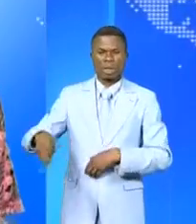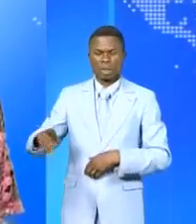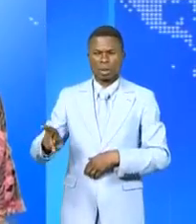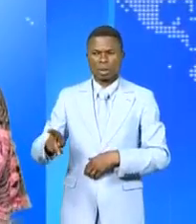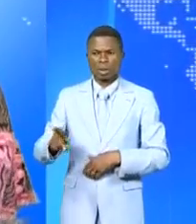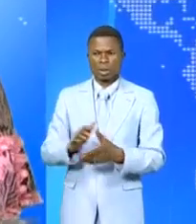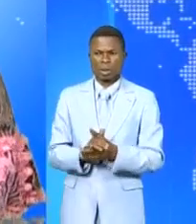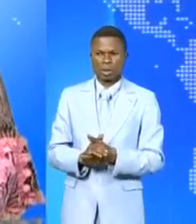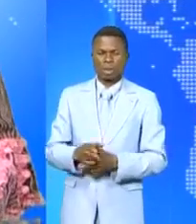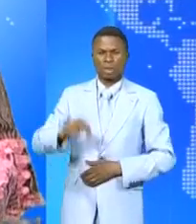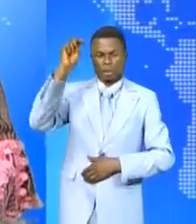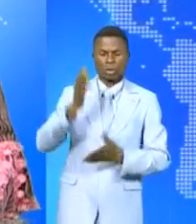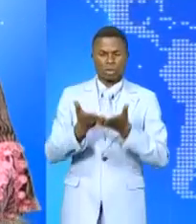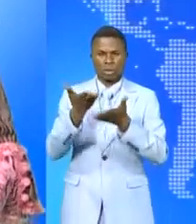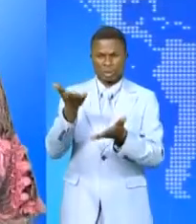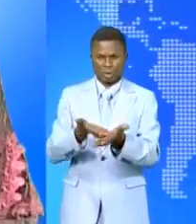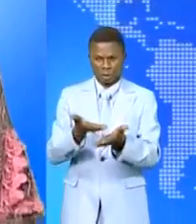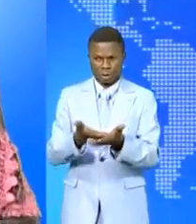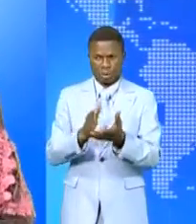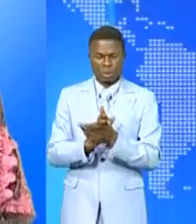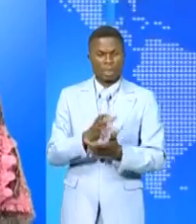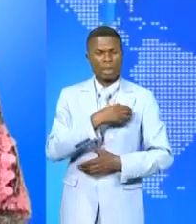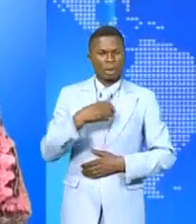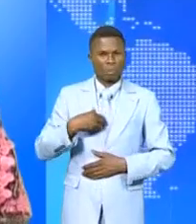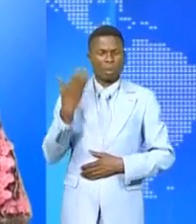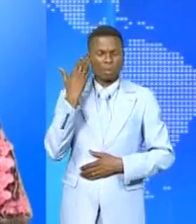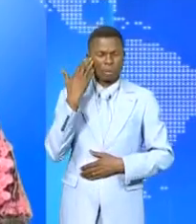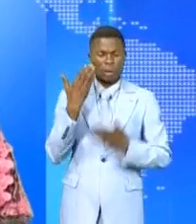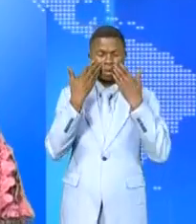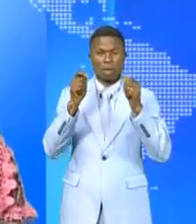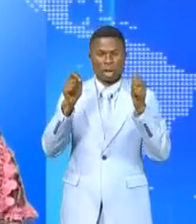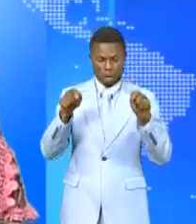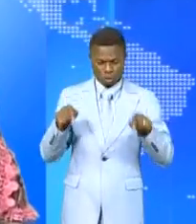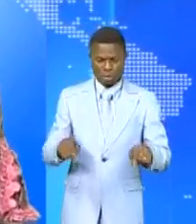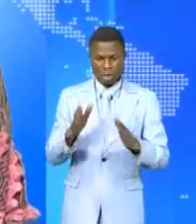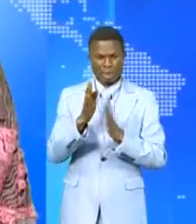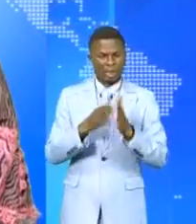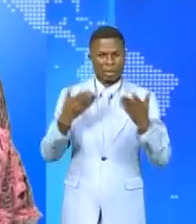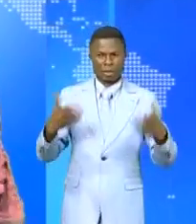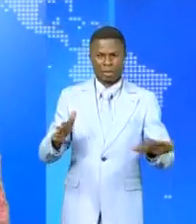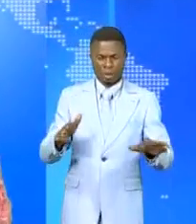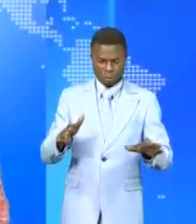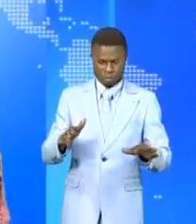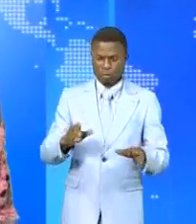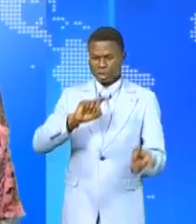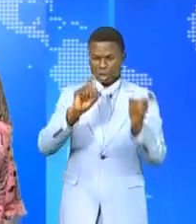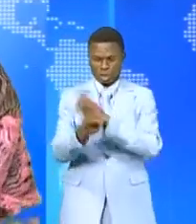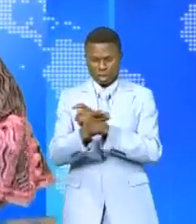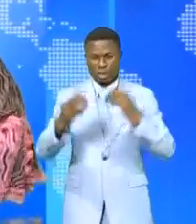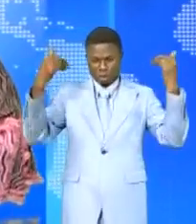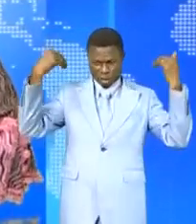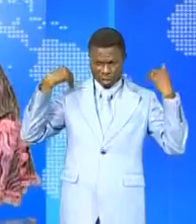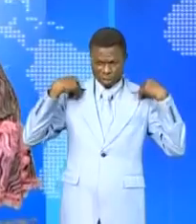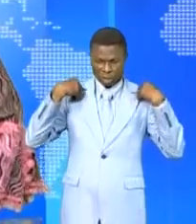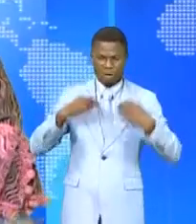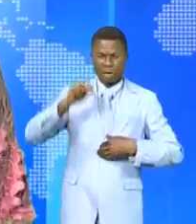du Nord Kivu. Madame, Monsieur, ainsi prend fin ce journal. L'état de siège dans les provinces de l'Ituri et du Nord